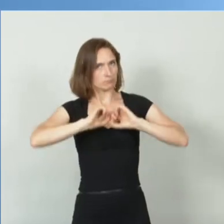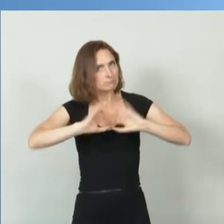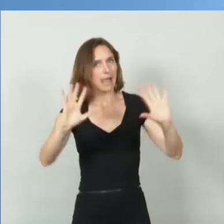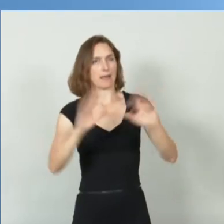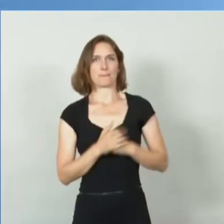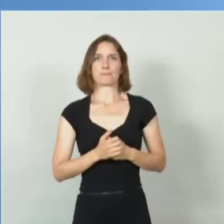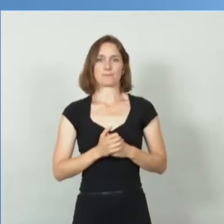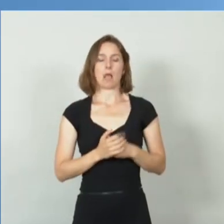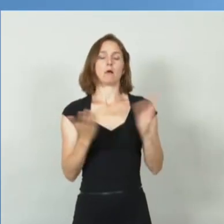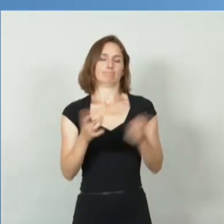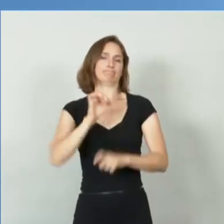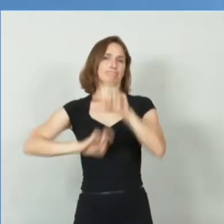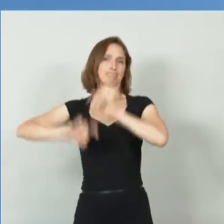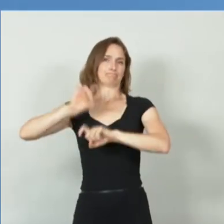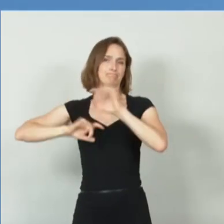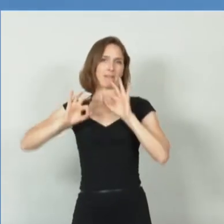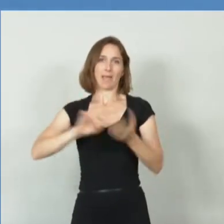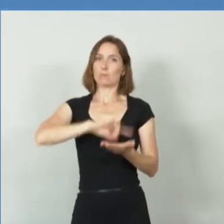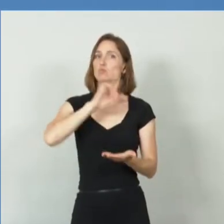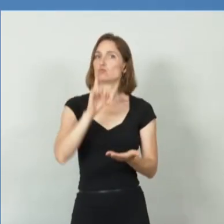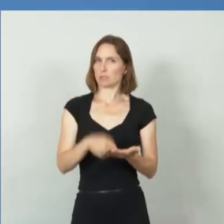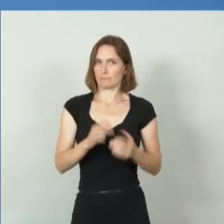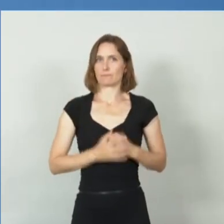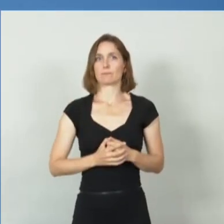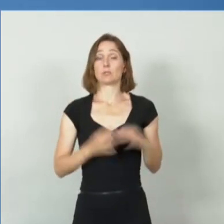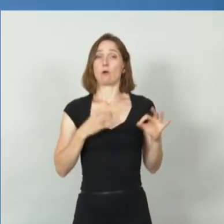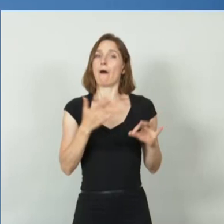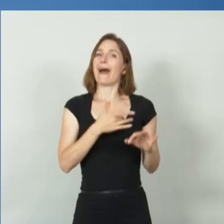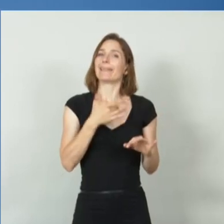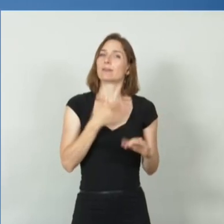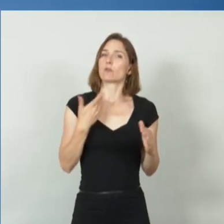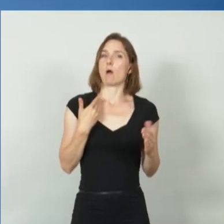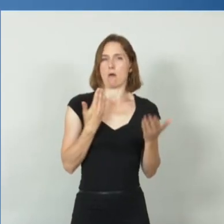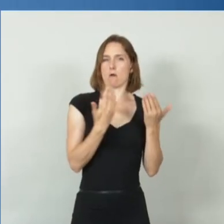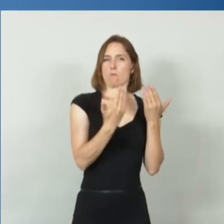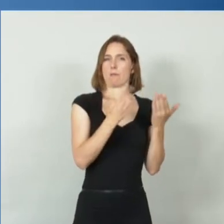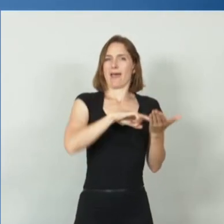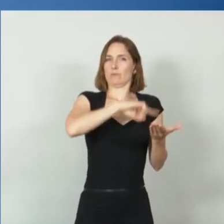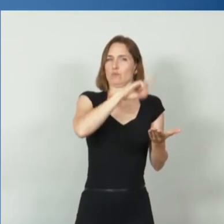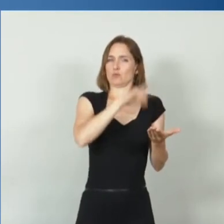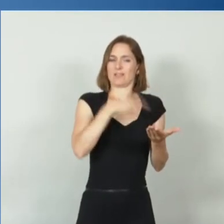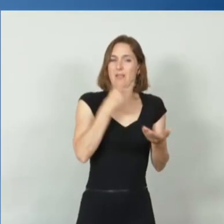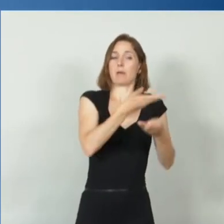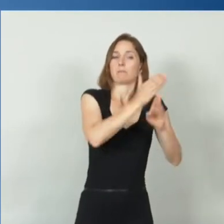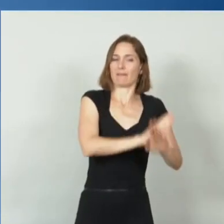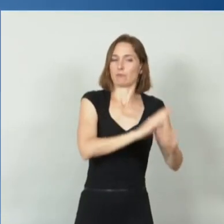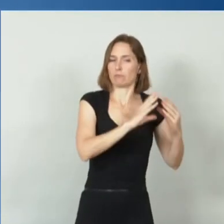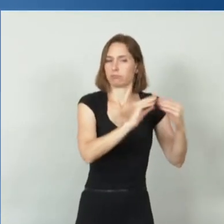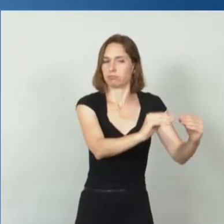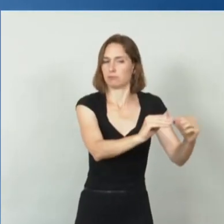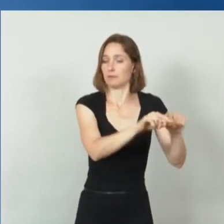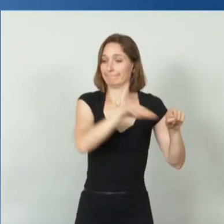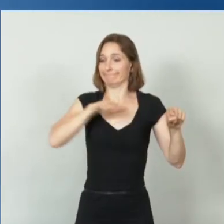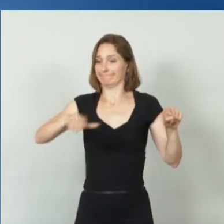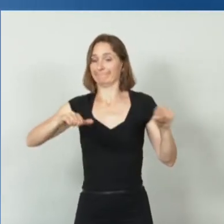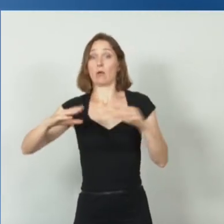en termes de réalisation donc je le disais ce qui est intéressant c'est de comparer ce qu'on a prévu de faire dans le budget et ce que l'on fait vraiment quand on présente